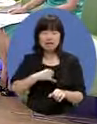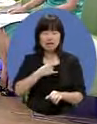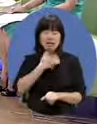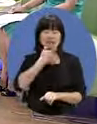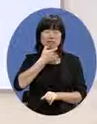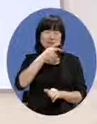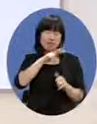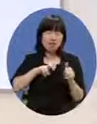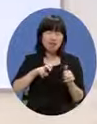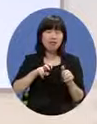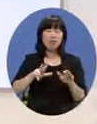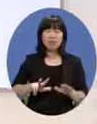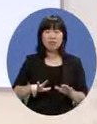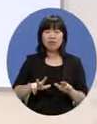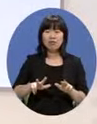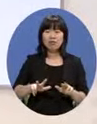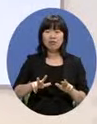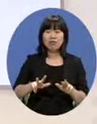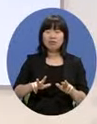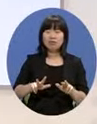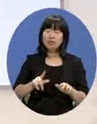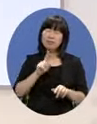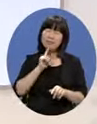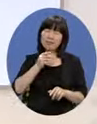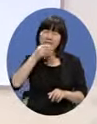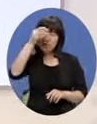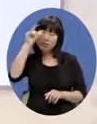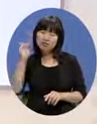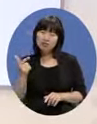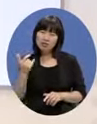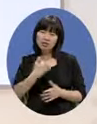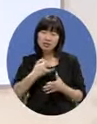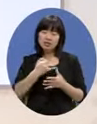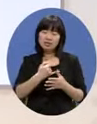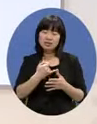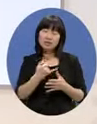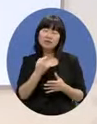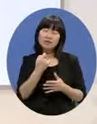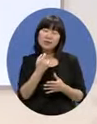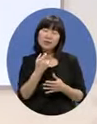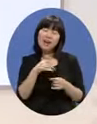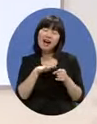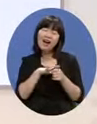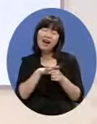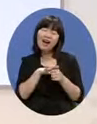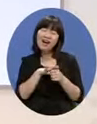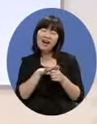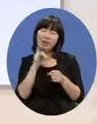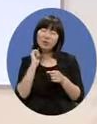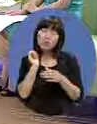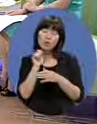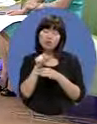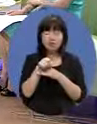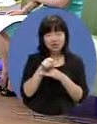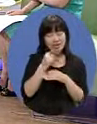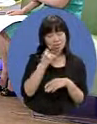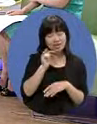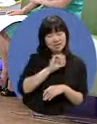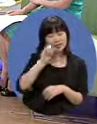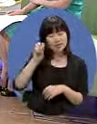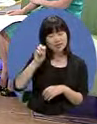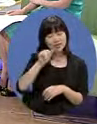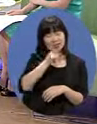근데 사실 제가 화면에서 봤을 때는 그게 말대꾸가 아니라 아이는 좀 약간 그래도 애교도 있고 예. 고개를 이렇게 막 싹 숙이면서 엄마한테 얘기도